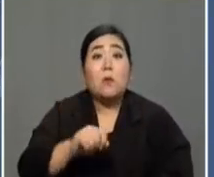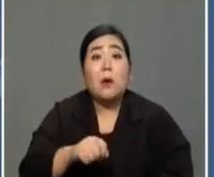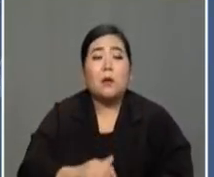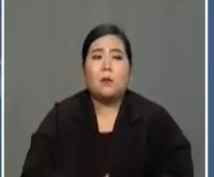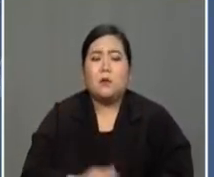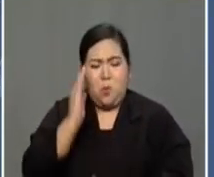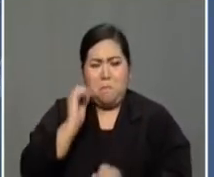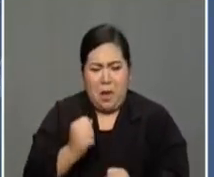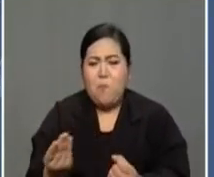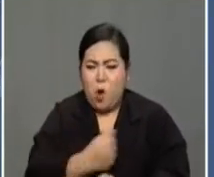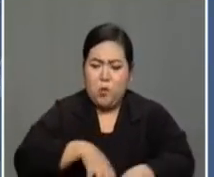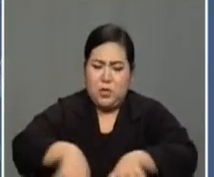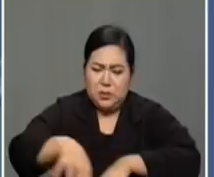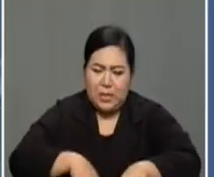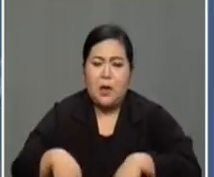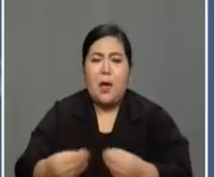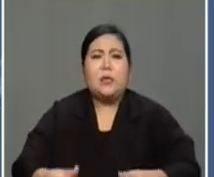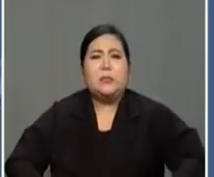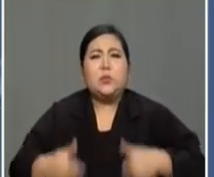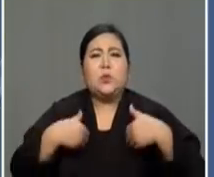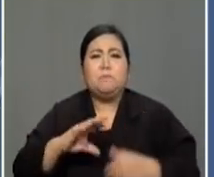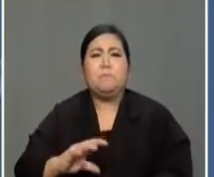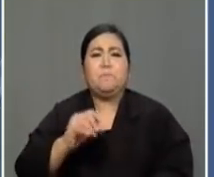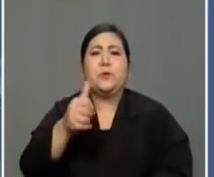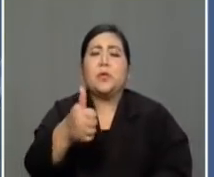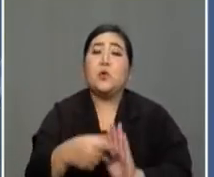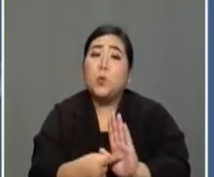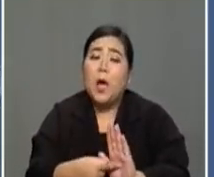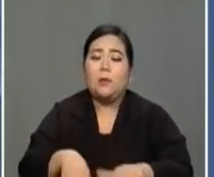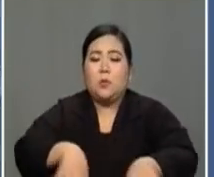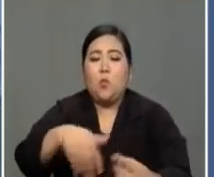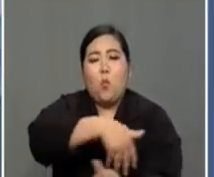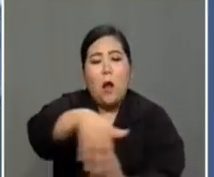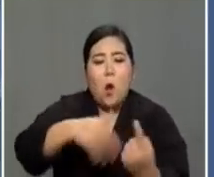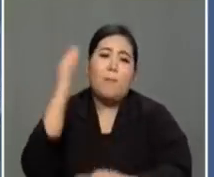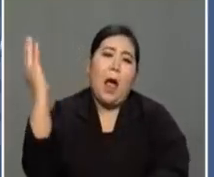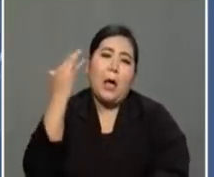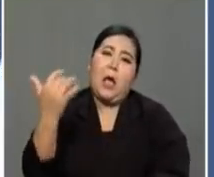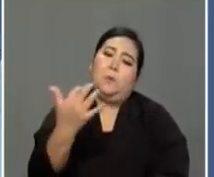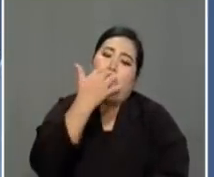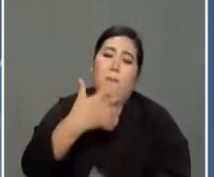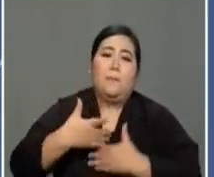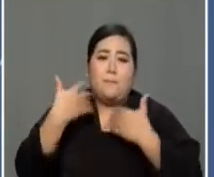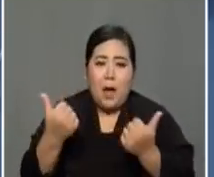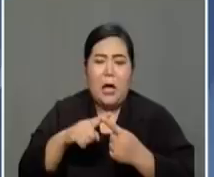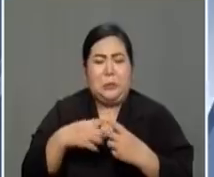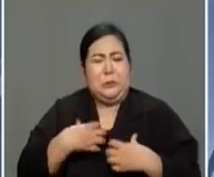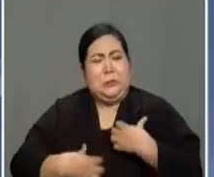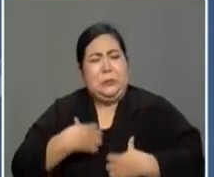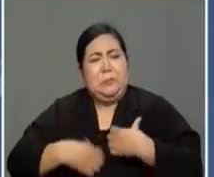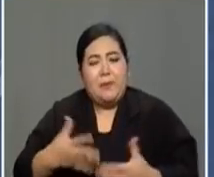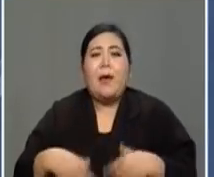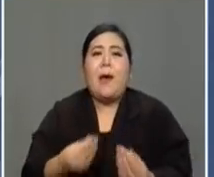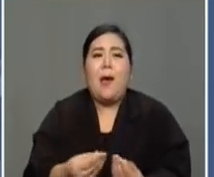กให้ผู้ต้องขังมีความเป็นอยู่ที่ดีขึ้นนะครับเช่นปรับภูมิทัศน์ให้มีอากาศถ่ายเทไม่อึดอัดให้นักโทษได้เข้าถึง